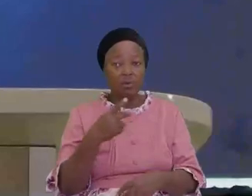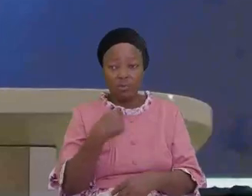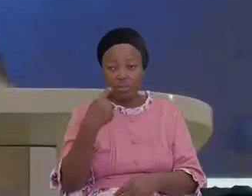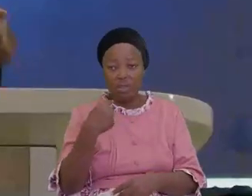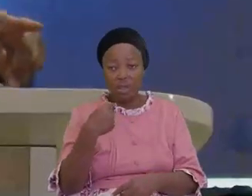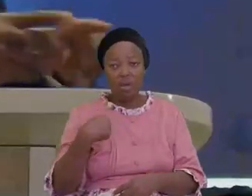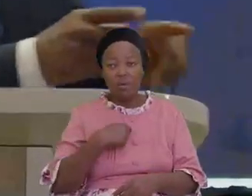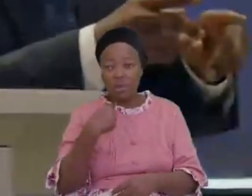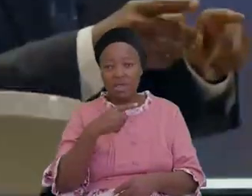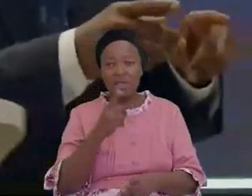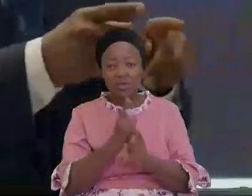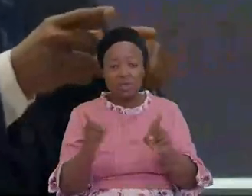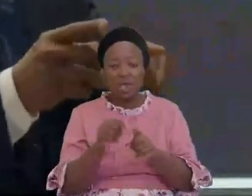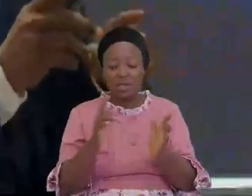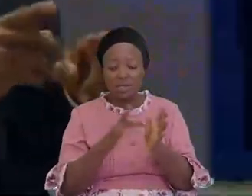soit faite.